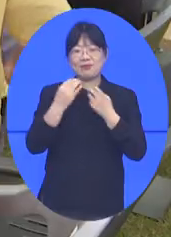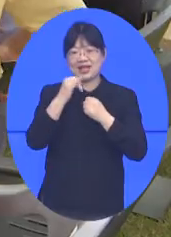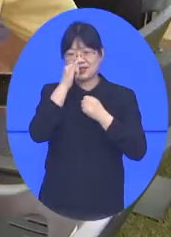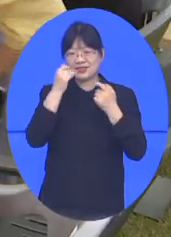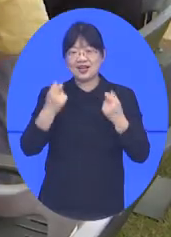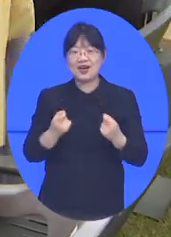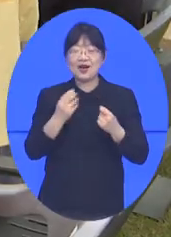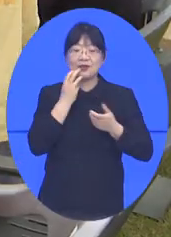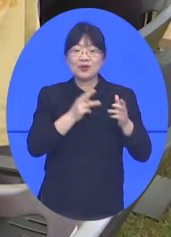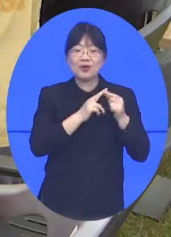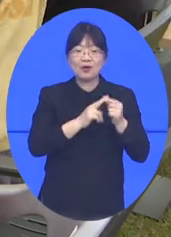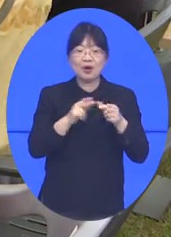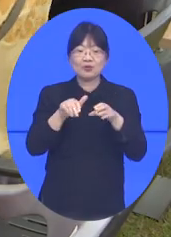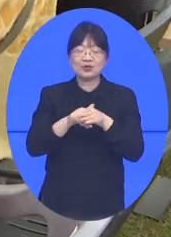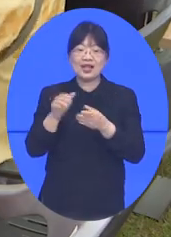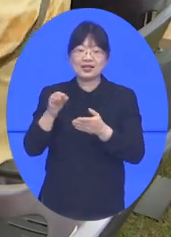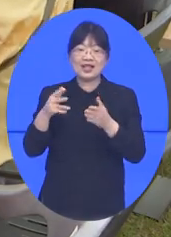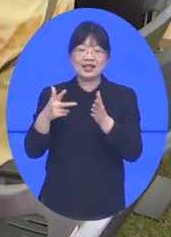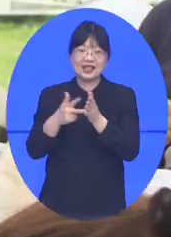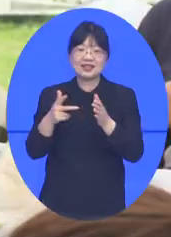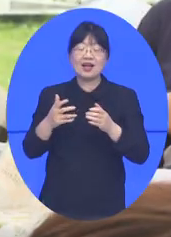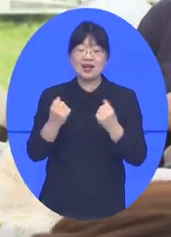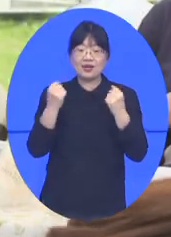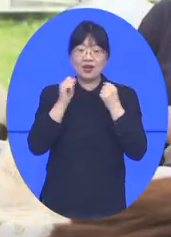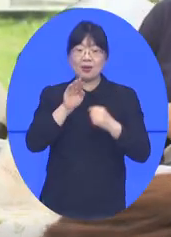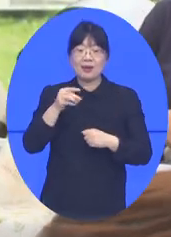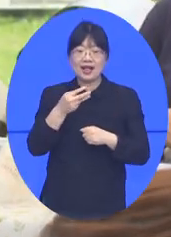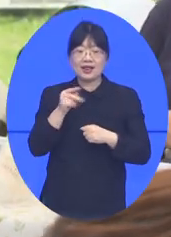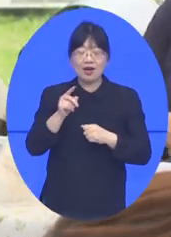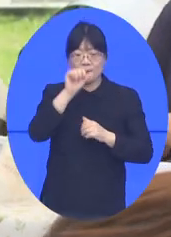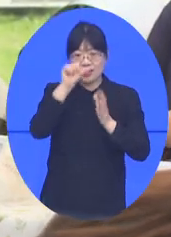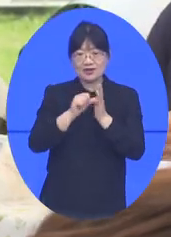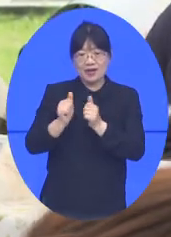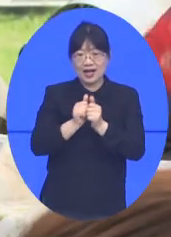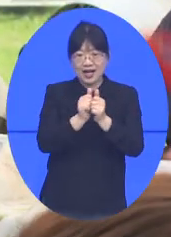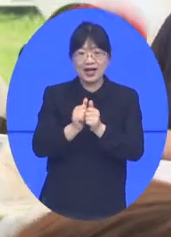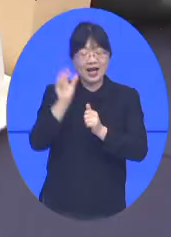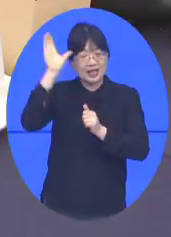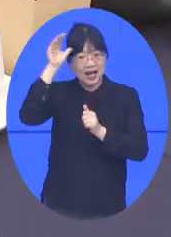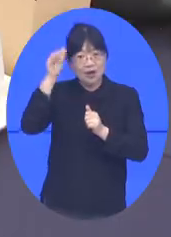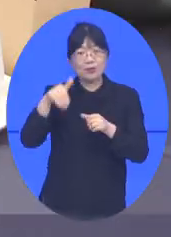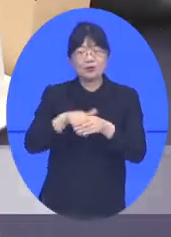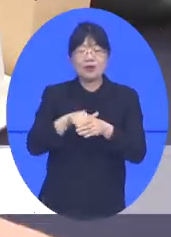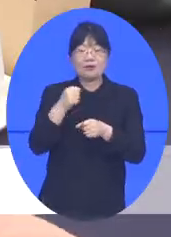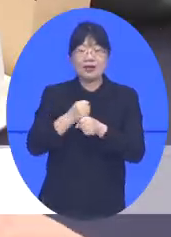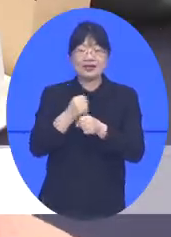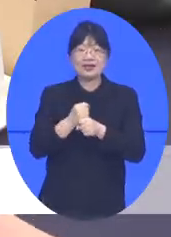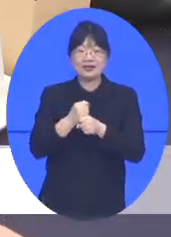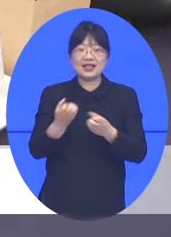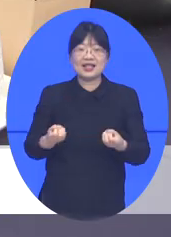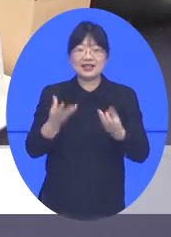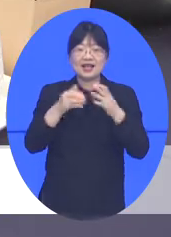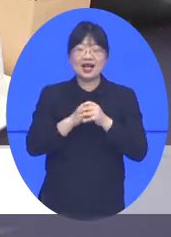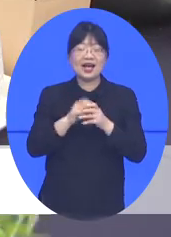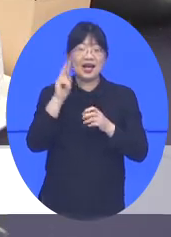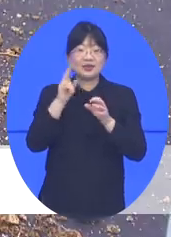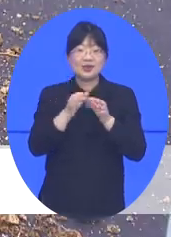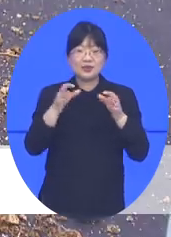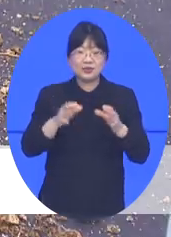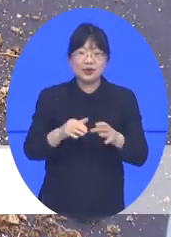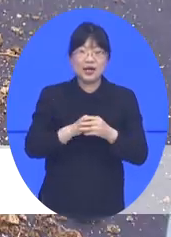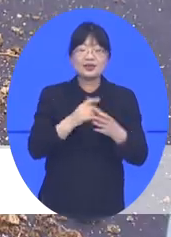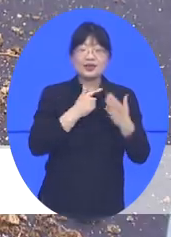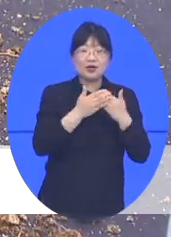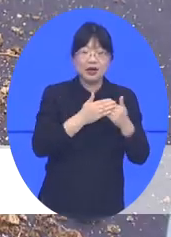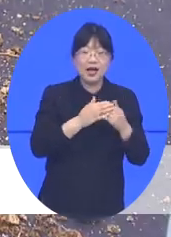같아요. 경기도와 경기문화재단이 건강한 반려문화를 조성하기 위해 마련한 페스타 축제. 이틀 동안 다양한 체험 프로그램과 경기